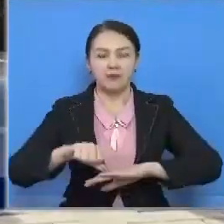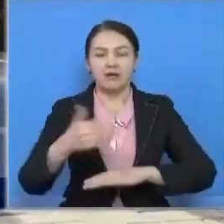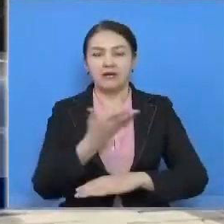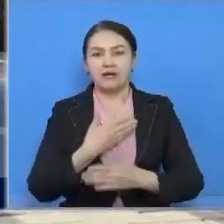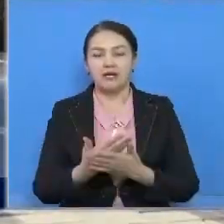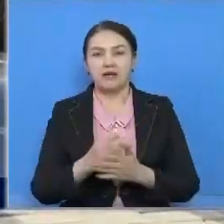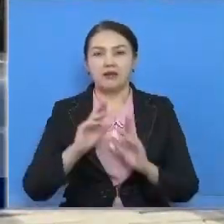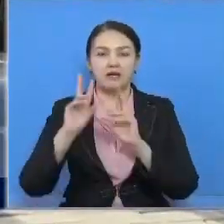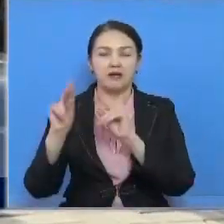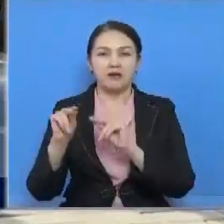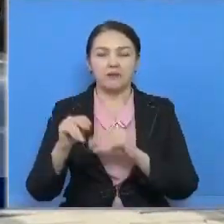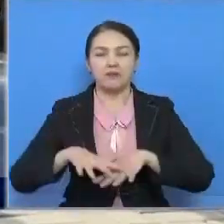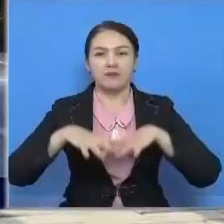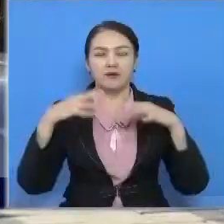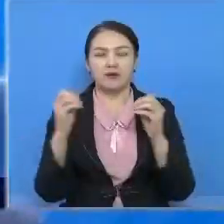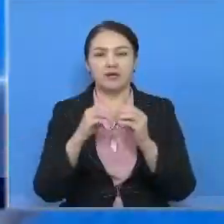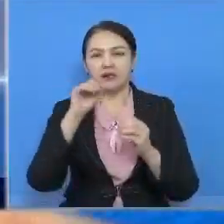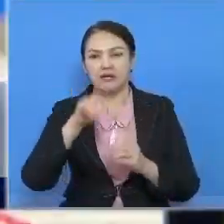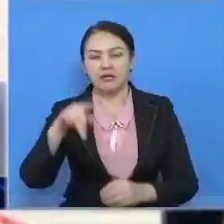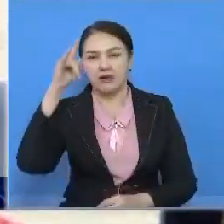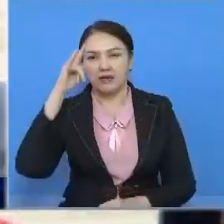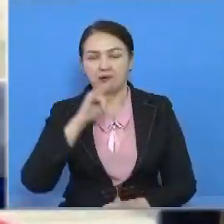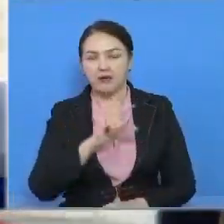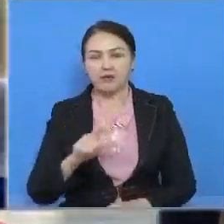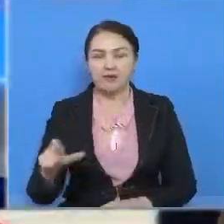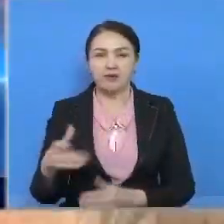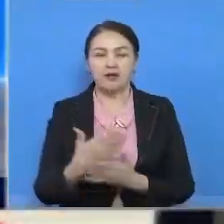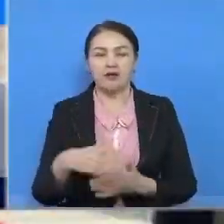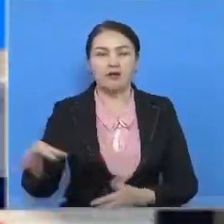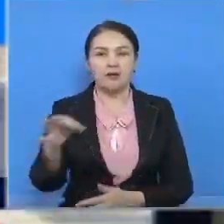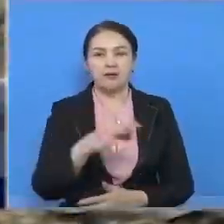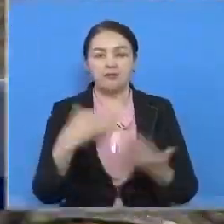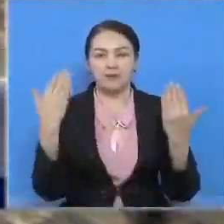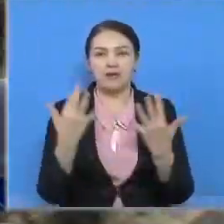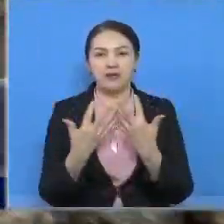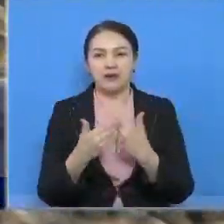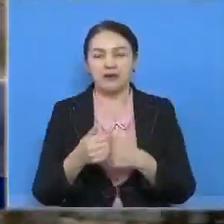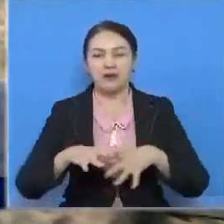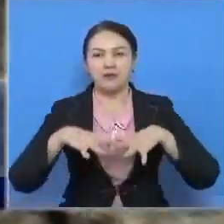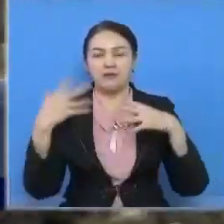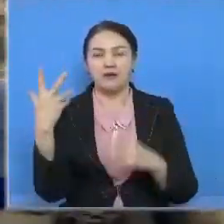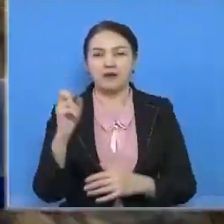нашей страны отправились более 10 тысяч казахстанцев. В нашей области на сегодня насчитывается